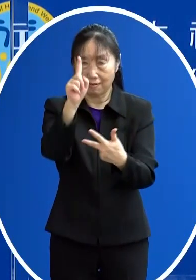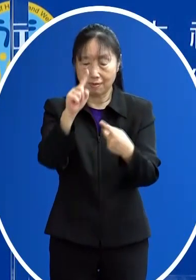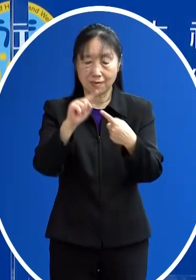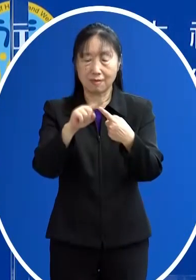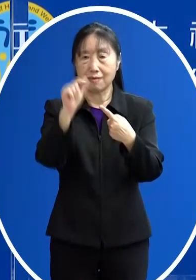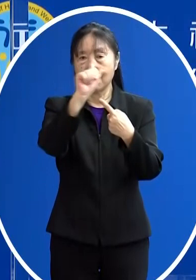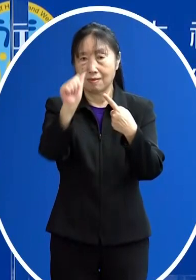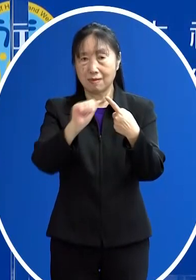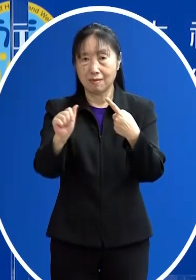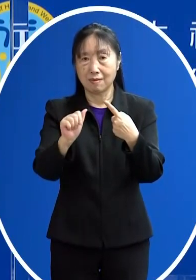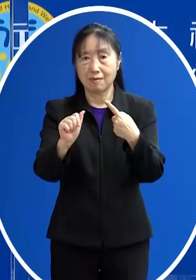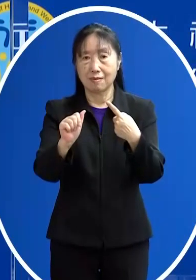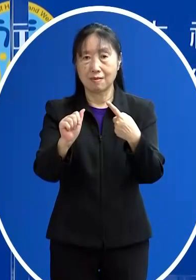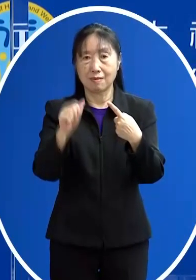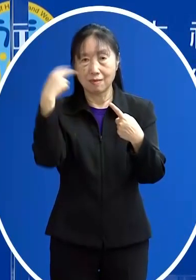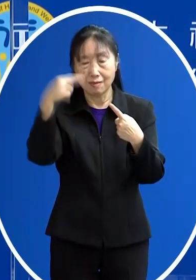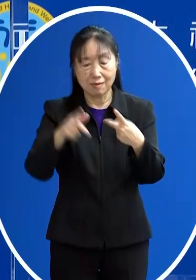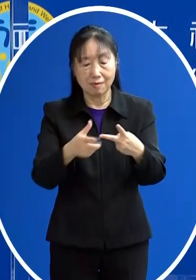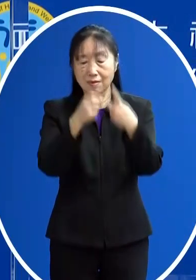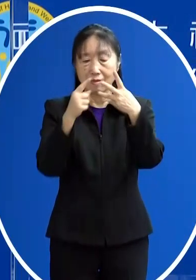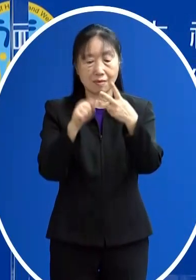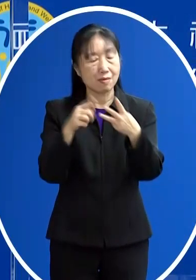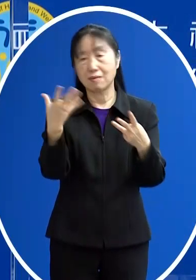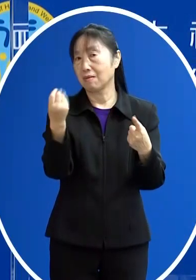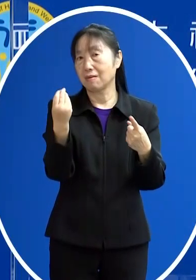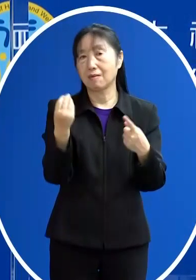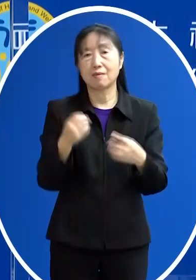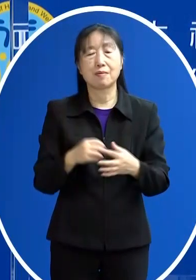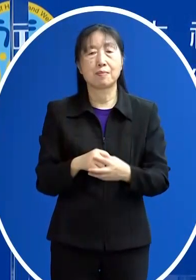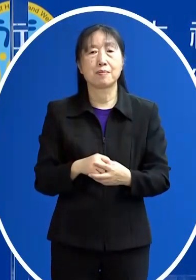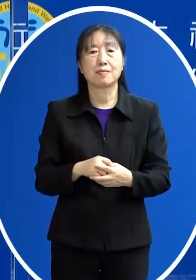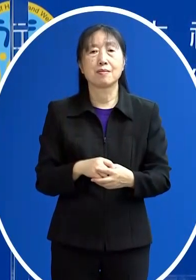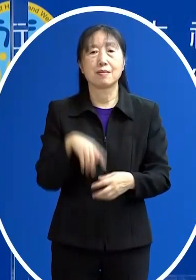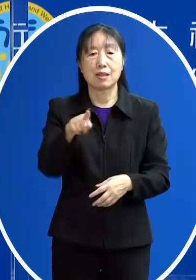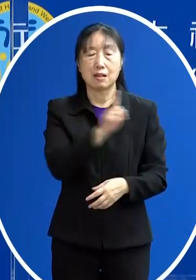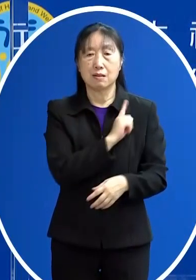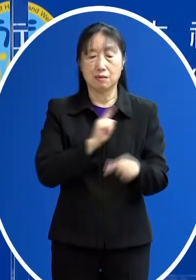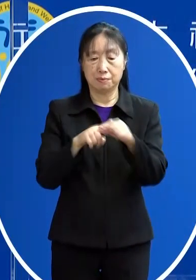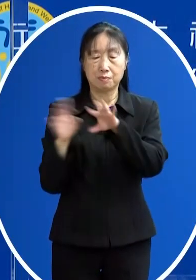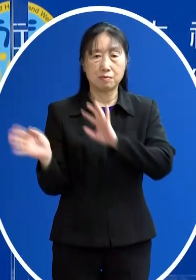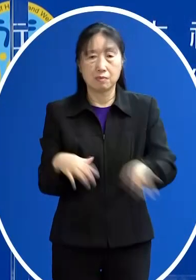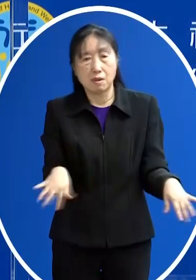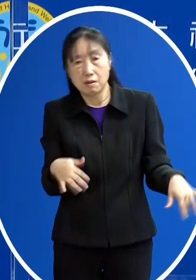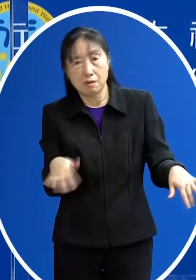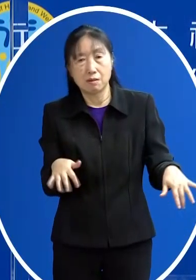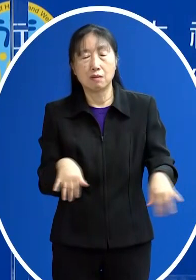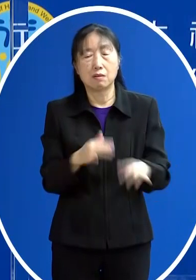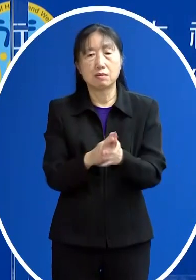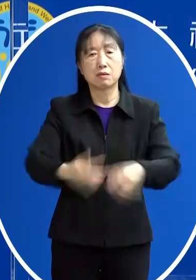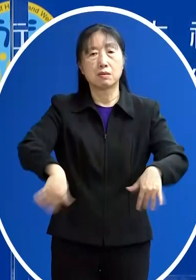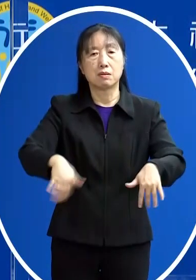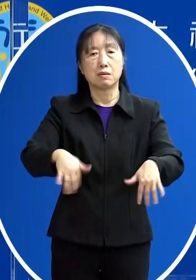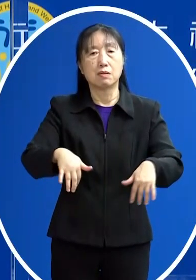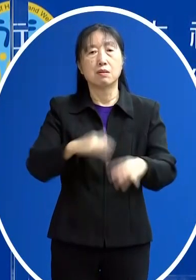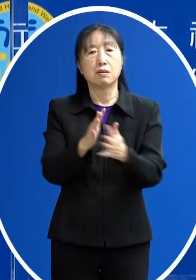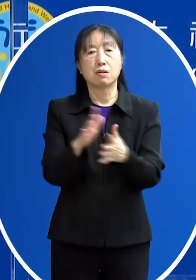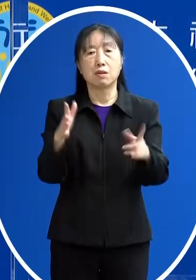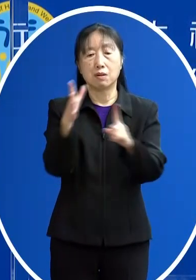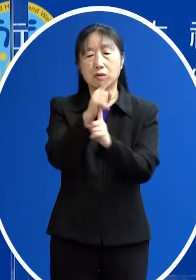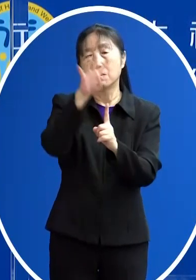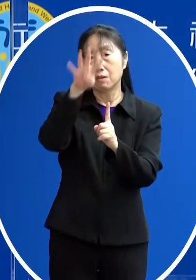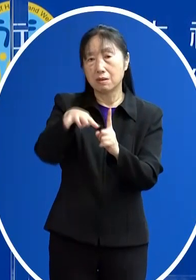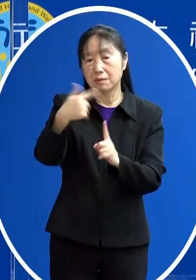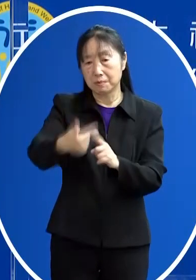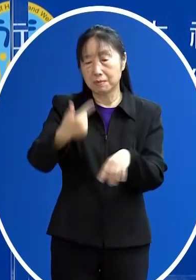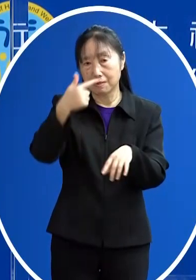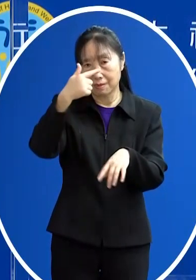的 AZ 疫苗，没有接种第二剂或第三剂。那本身有中风、癫痫、帕金森氏症这一些属于神经系统